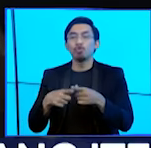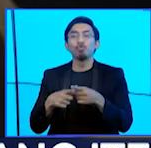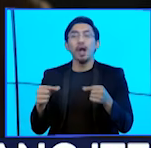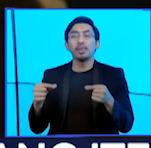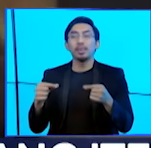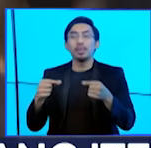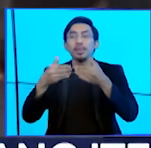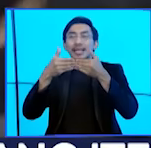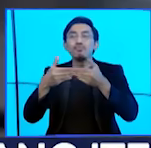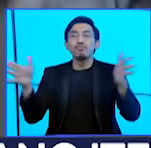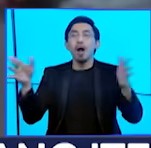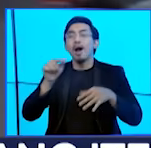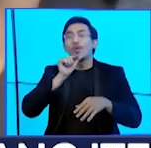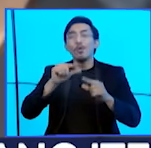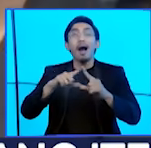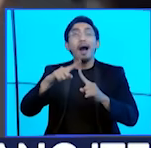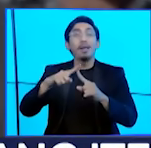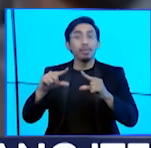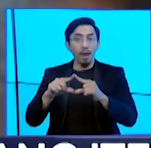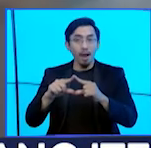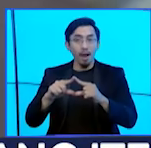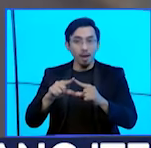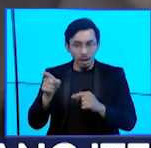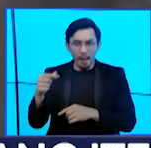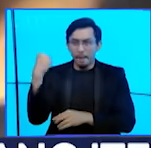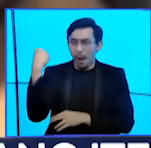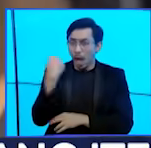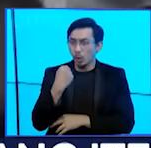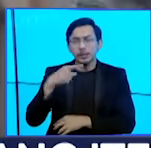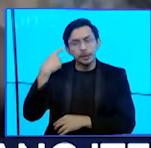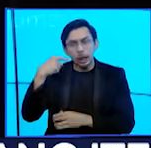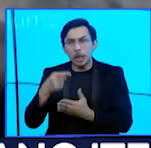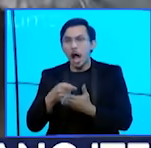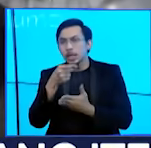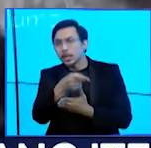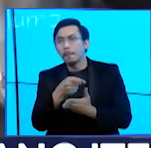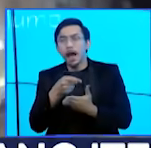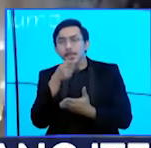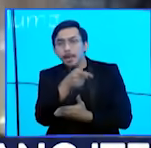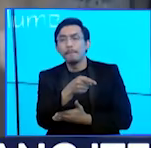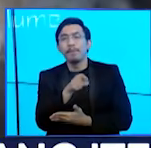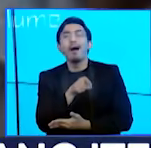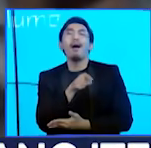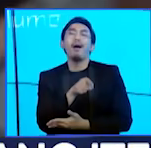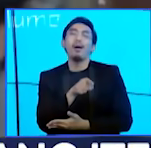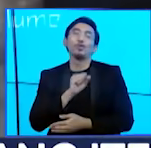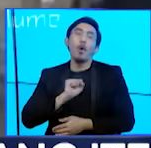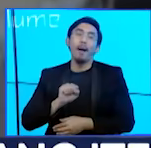Halilintar. Karena pelaku diduga terus melakukan pengancaman, suami Aurel Hermansyah ini pun akhirnya melaporkan pelaku ke